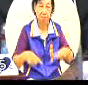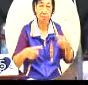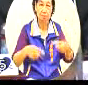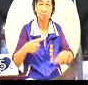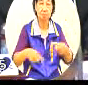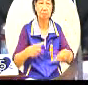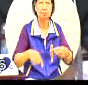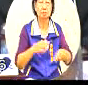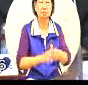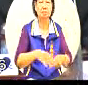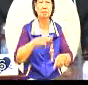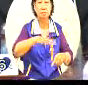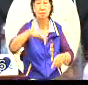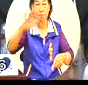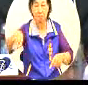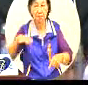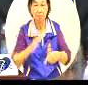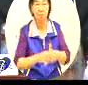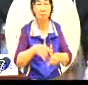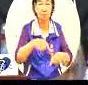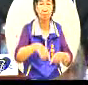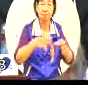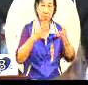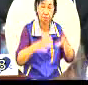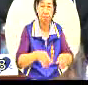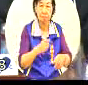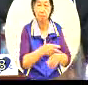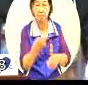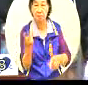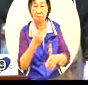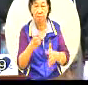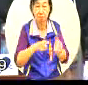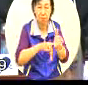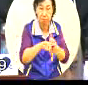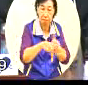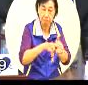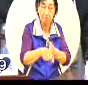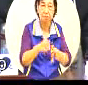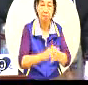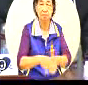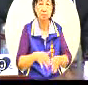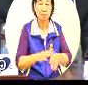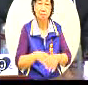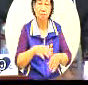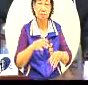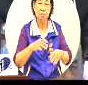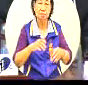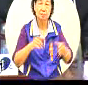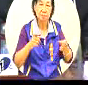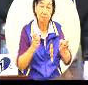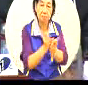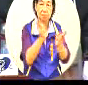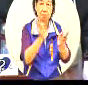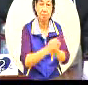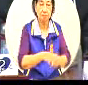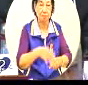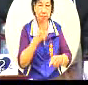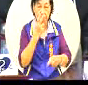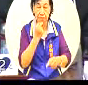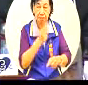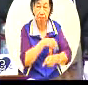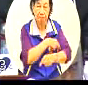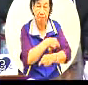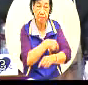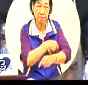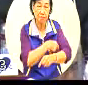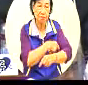旗津居民的专用道。那确实有时候在假日的时候，因为有观光客他进来，所以可能会造成跟旗津居民。